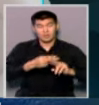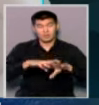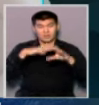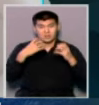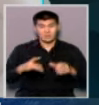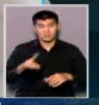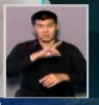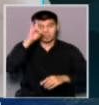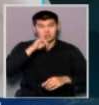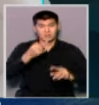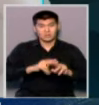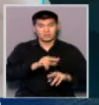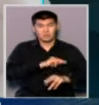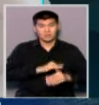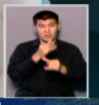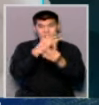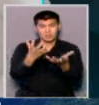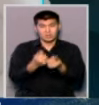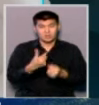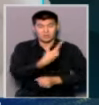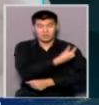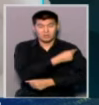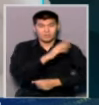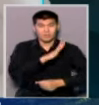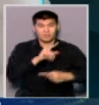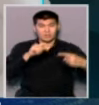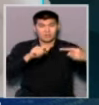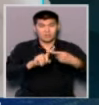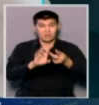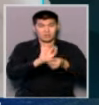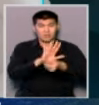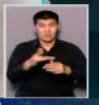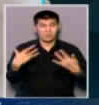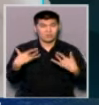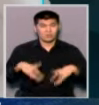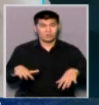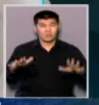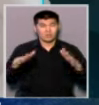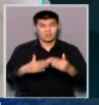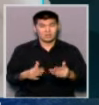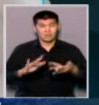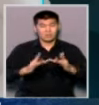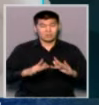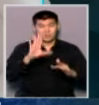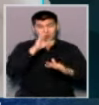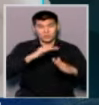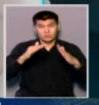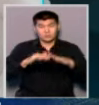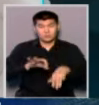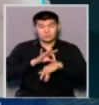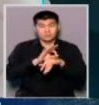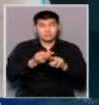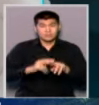здравоохранения Республики Казахстан, работники, не получившие вакцину против COVID-19, отстраняются от работы офлайн, а также они обязаны